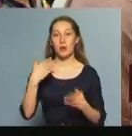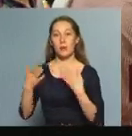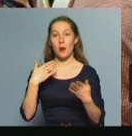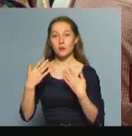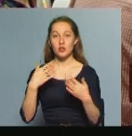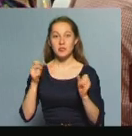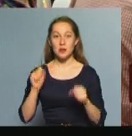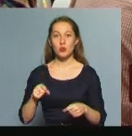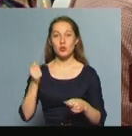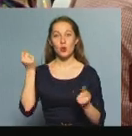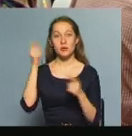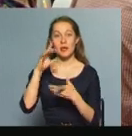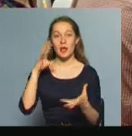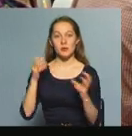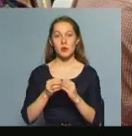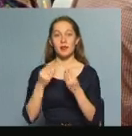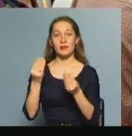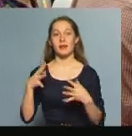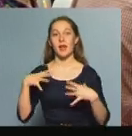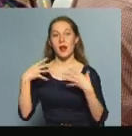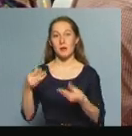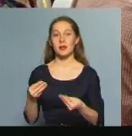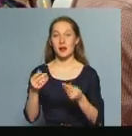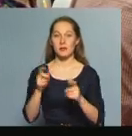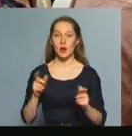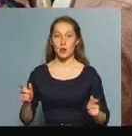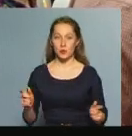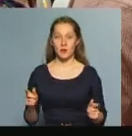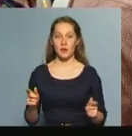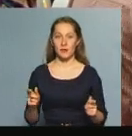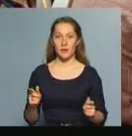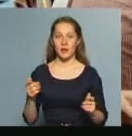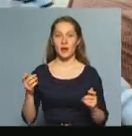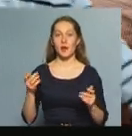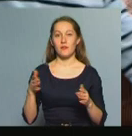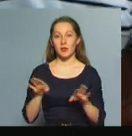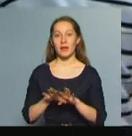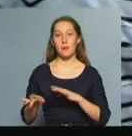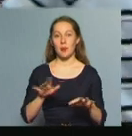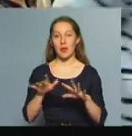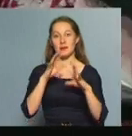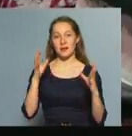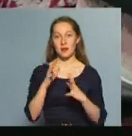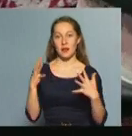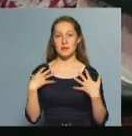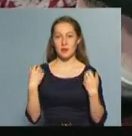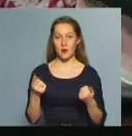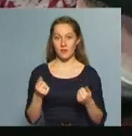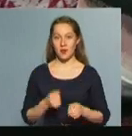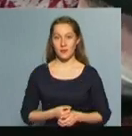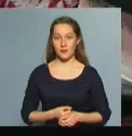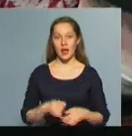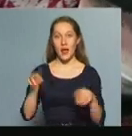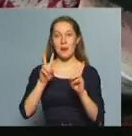результаты и сказать, дать рекомендации на дальнейшие его вот такие мероприятия по сохранению здоровья.